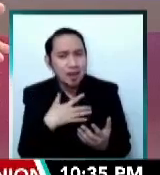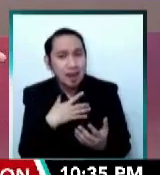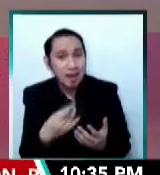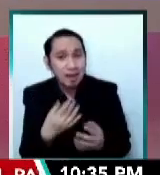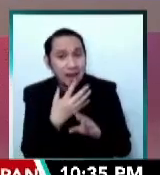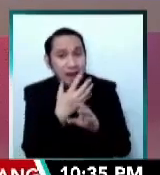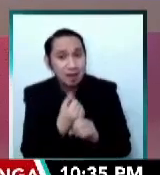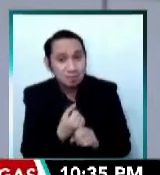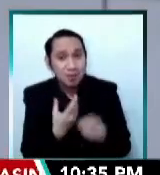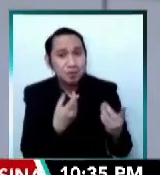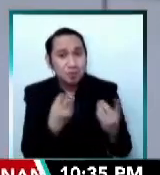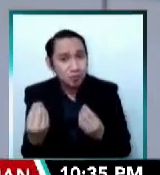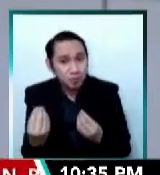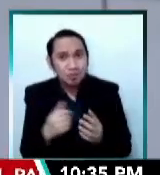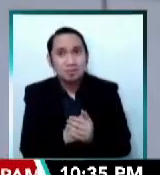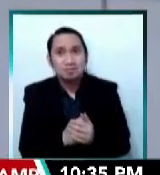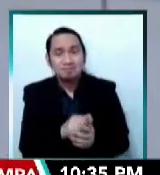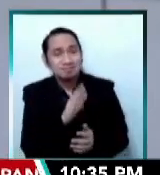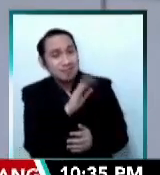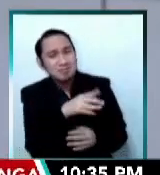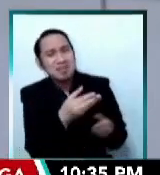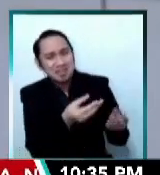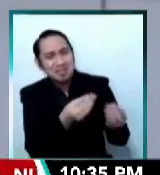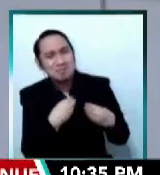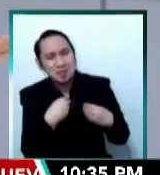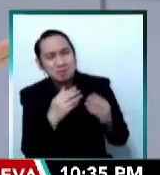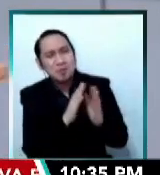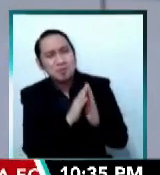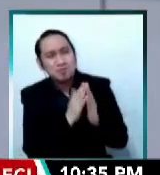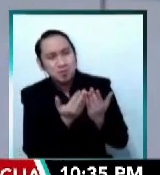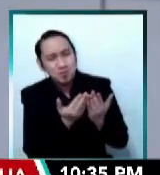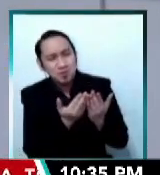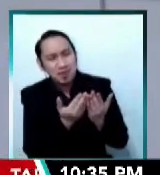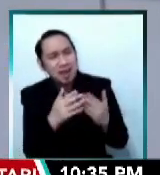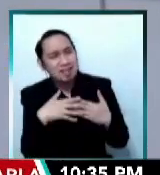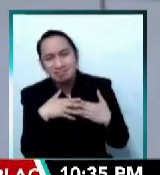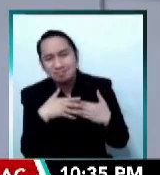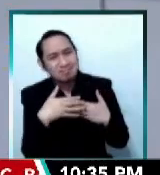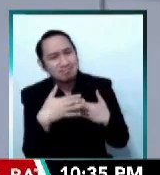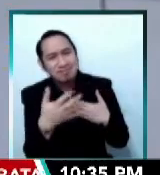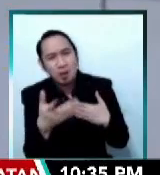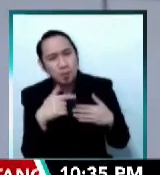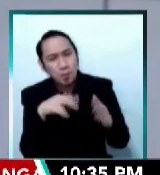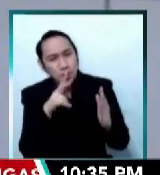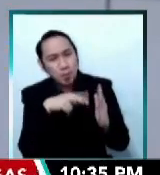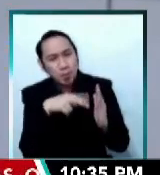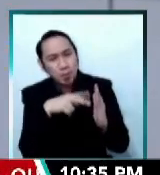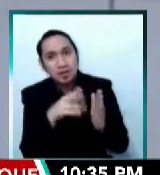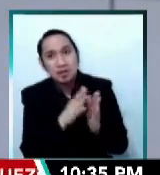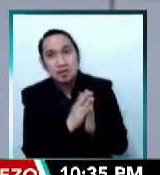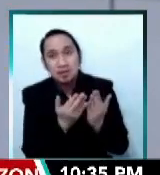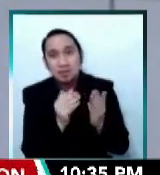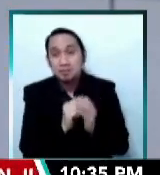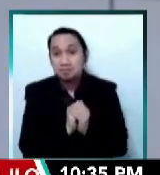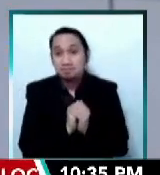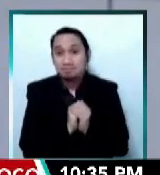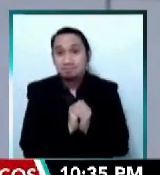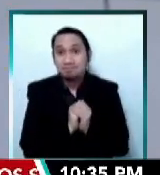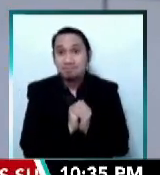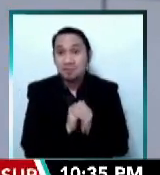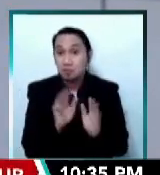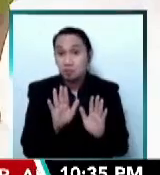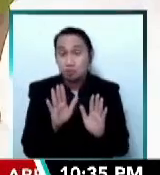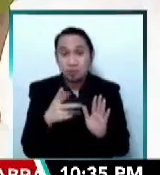hanggang buhay? Wala ako, alam mo, bigyan mo lang ng libro kahit na hanggang kailan na ako nandun. Pero alam mo, Atom, yung